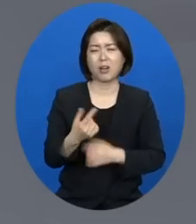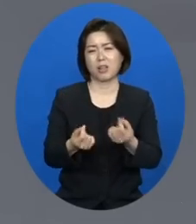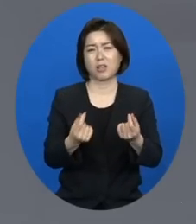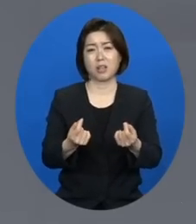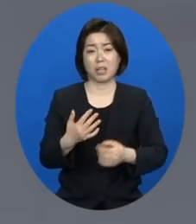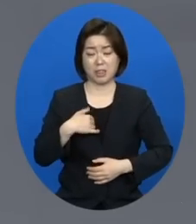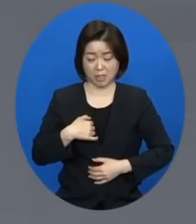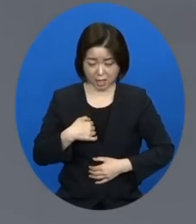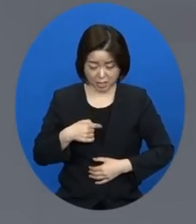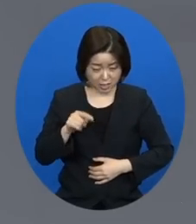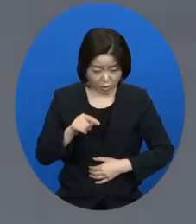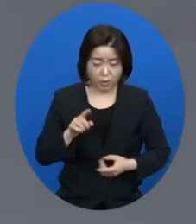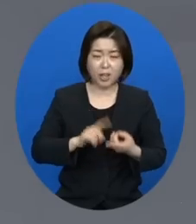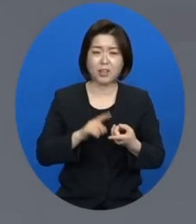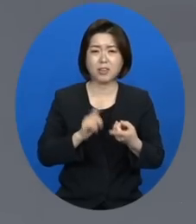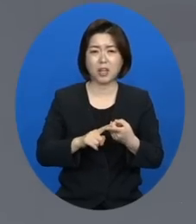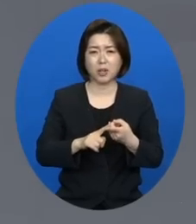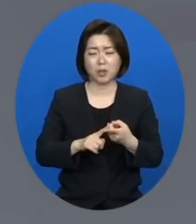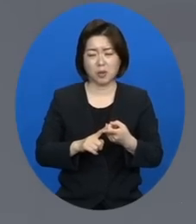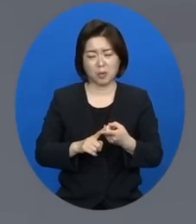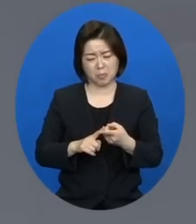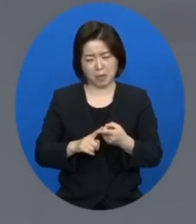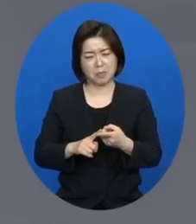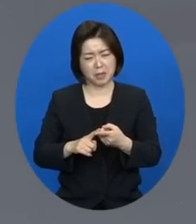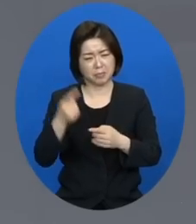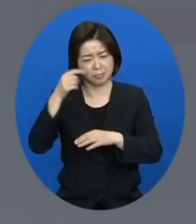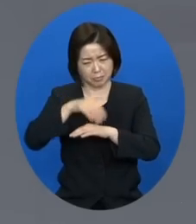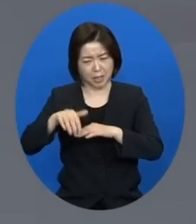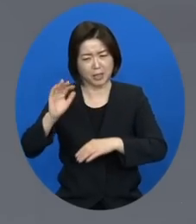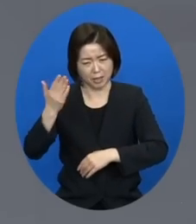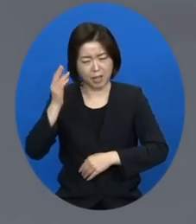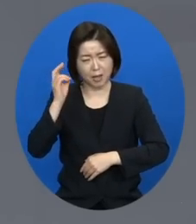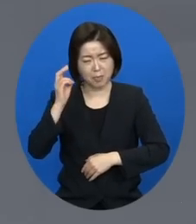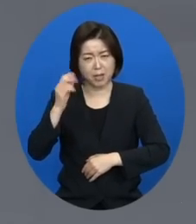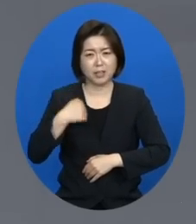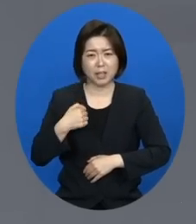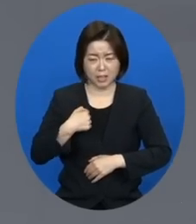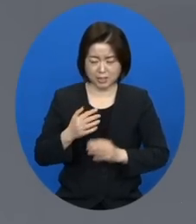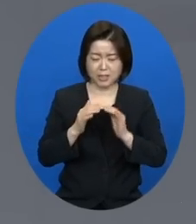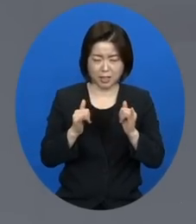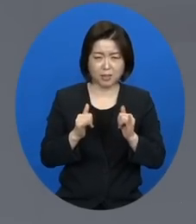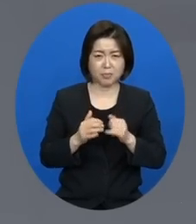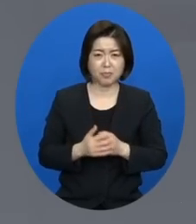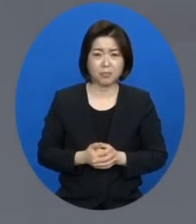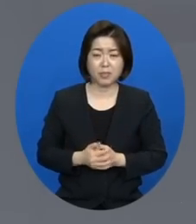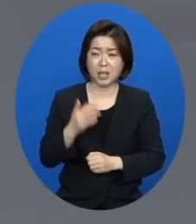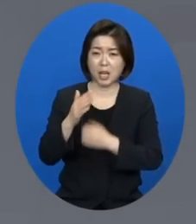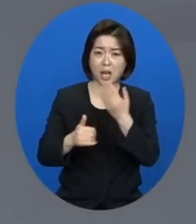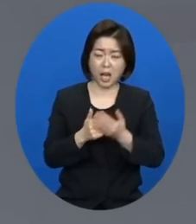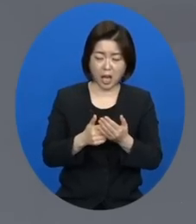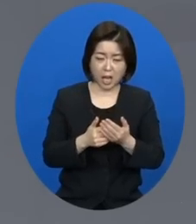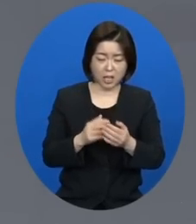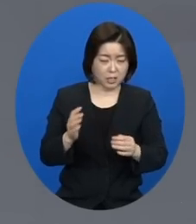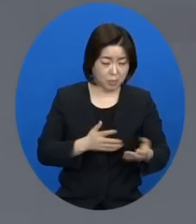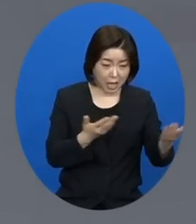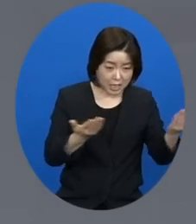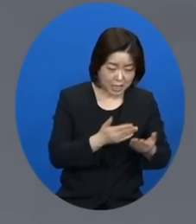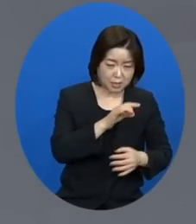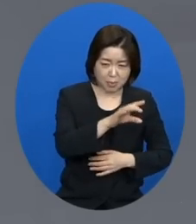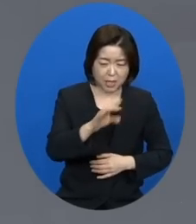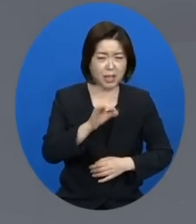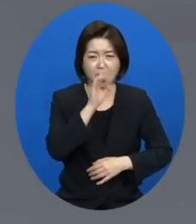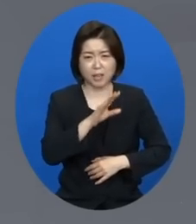원래 이렇게 되기로 작정된 사람인가 봐 예정된 사람인가 봐 하는 일마다 안 되고 구덩이에